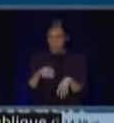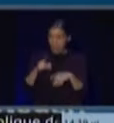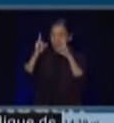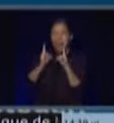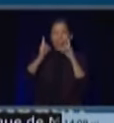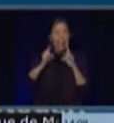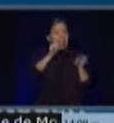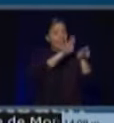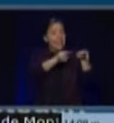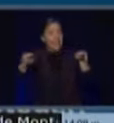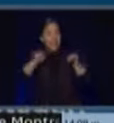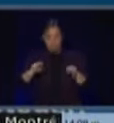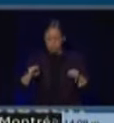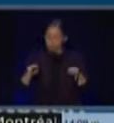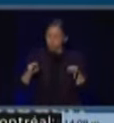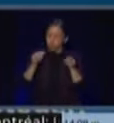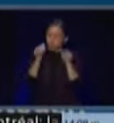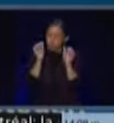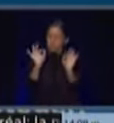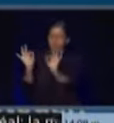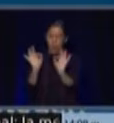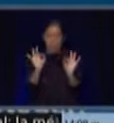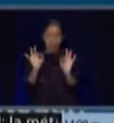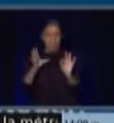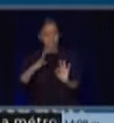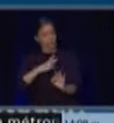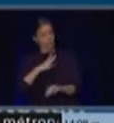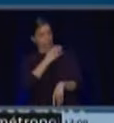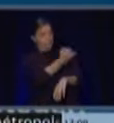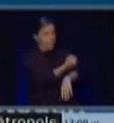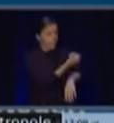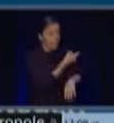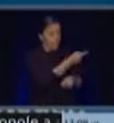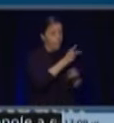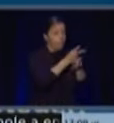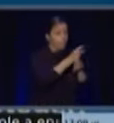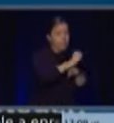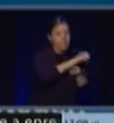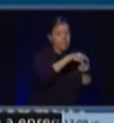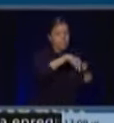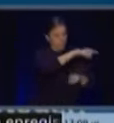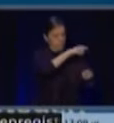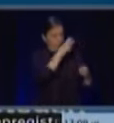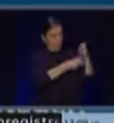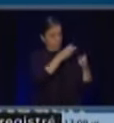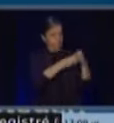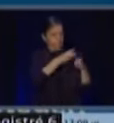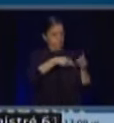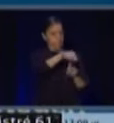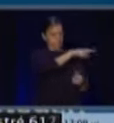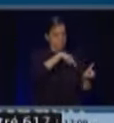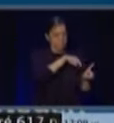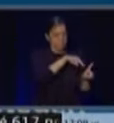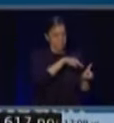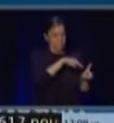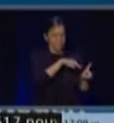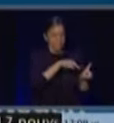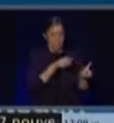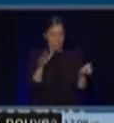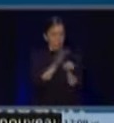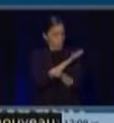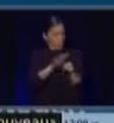lits. On a assez de lits. Mais il manque d'infirmières. Donc, évidemment, on est dans